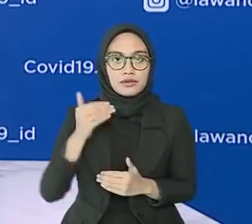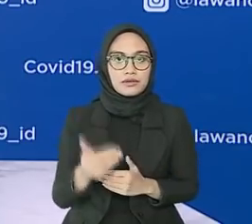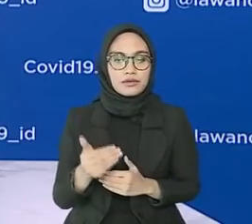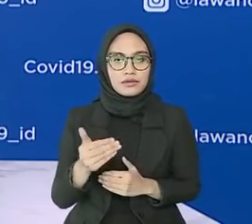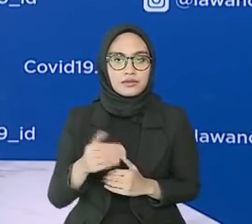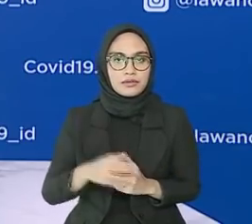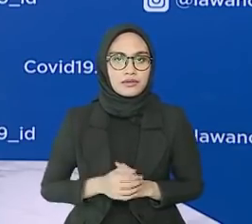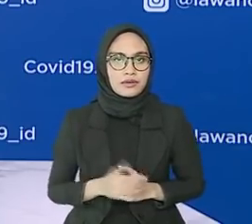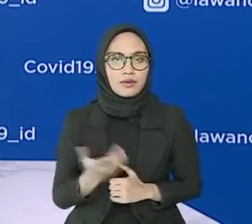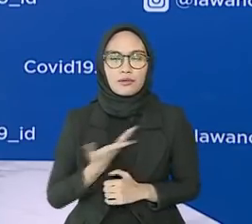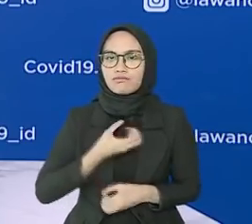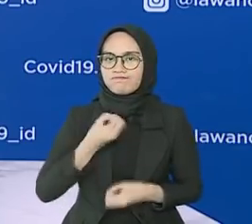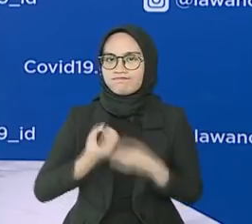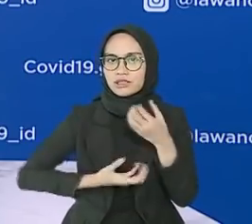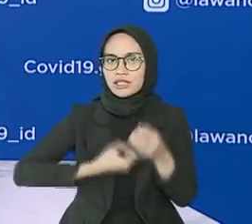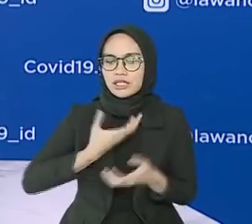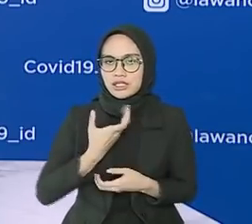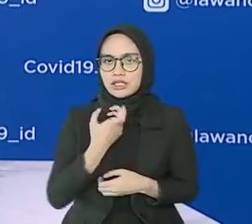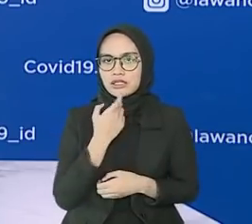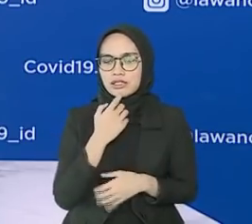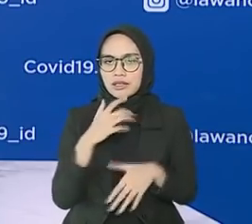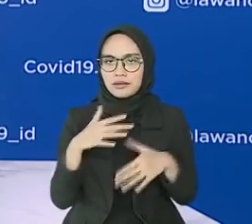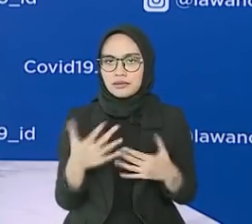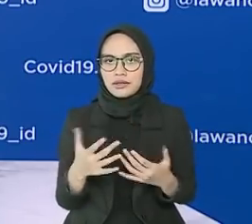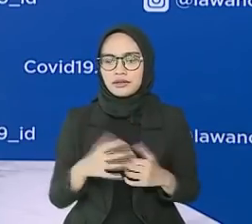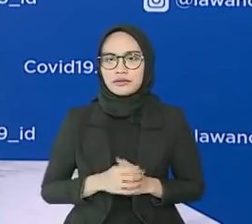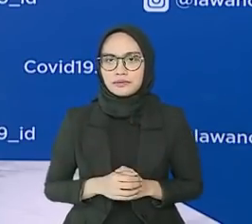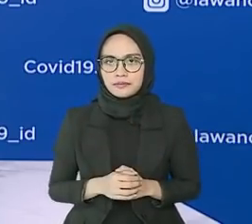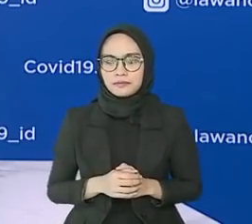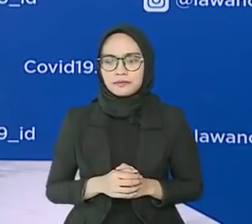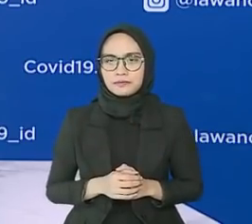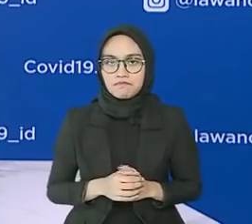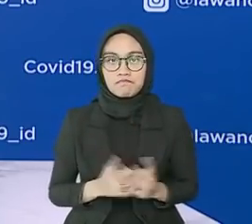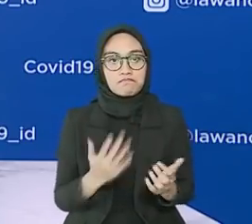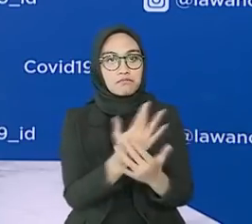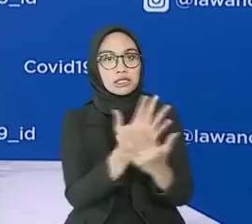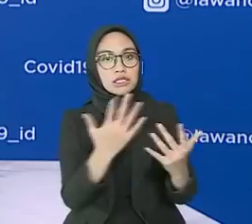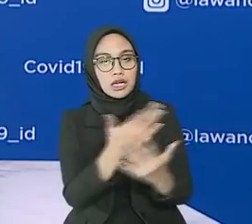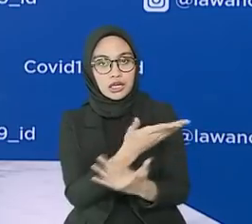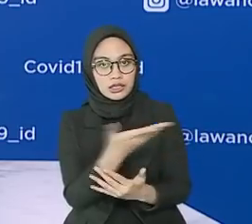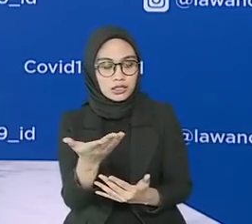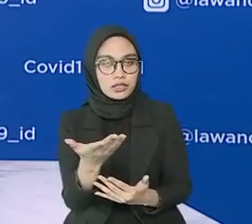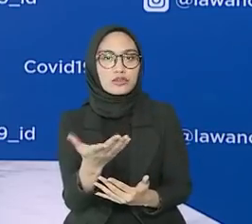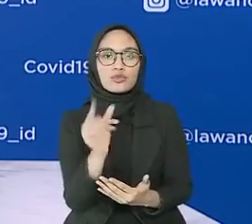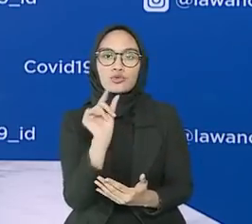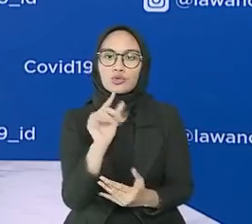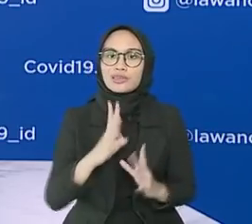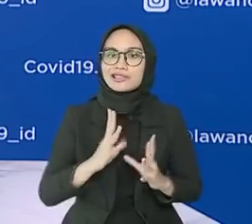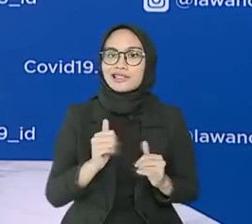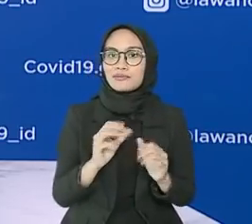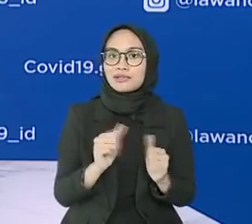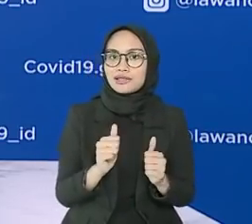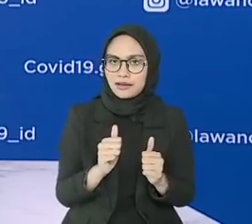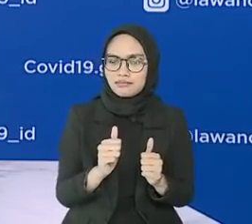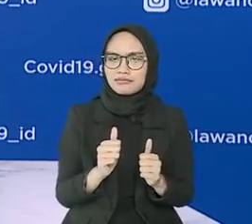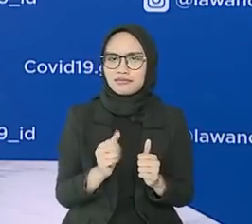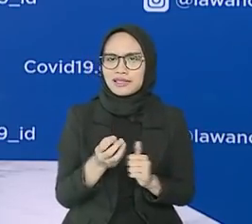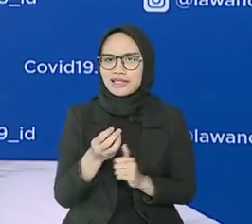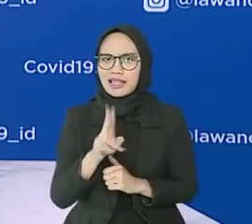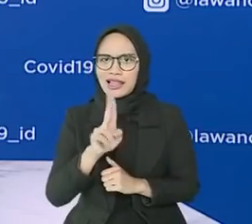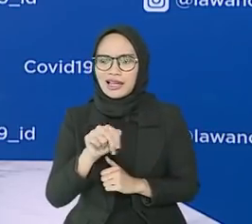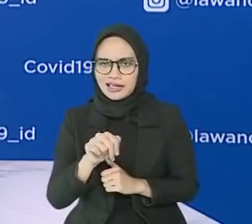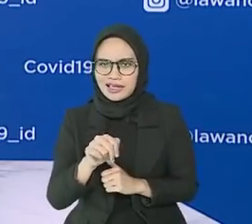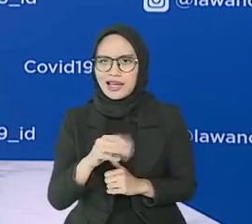Selanjutnya, saya akan menjelaskan apa saja yang masyarakat bisa lakukan sebagai bentuk persiapan menjelang liburan akhir